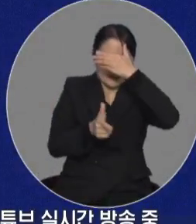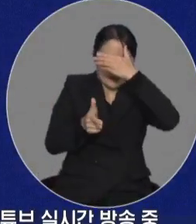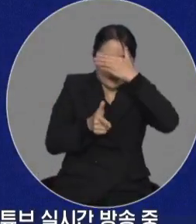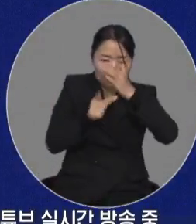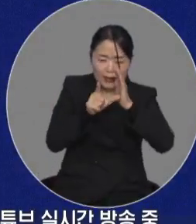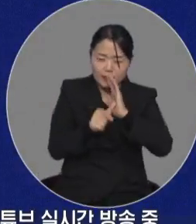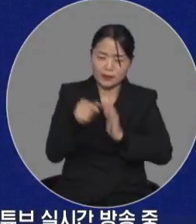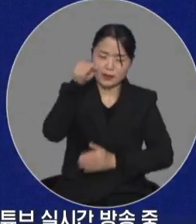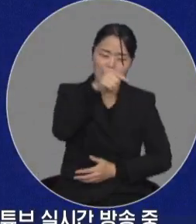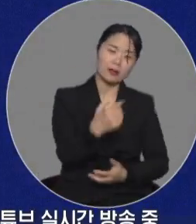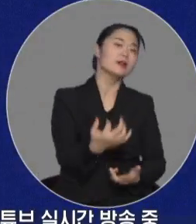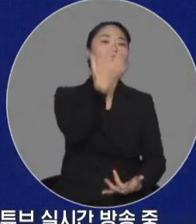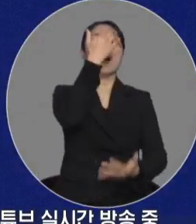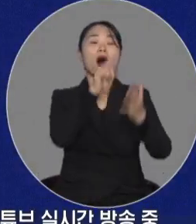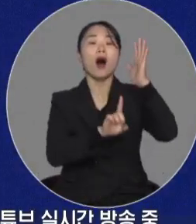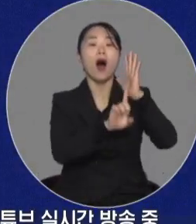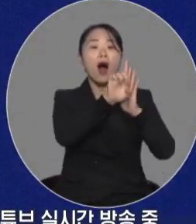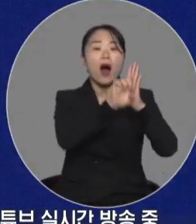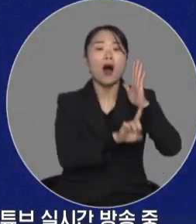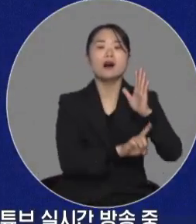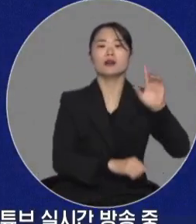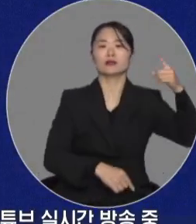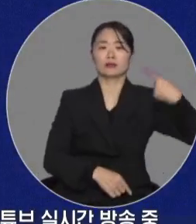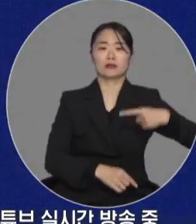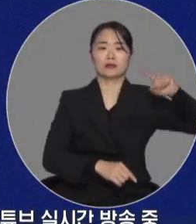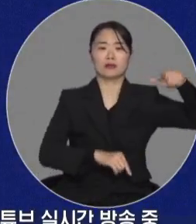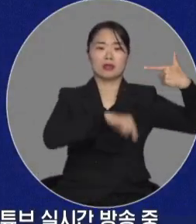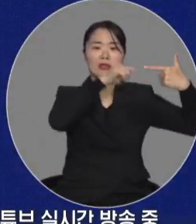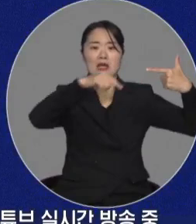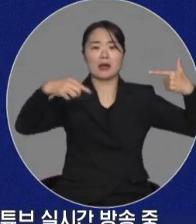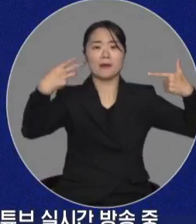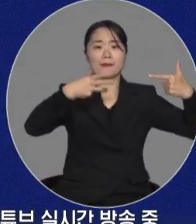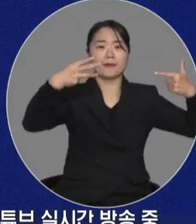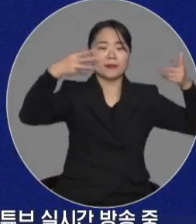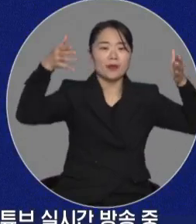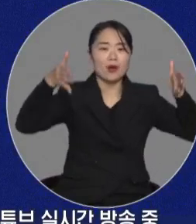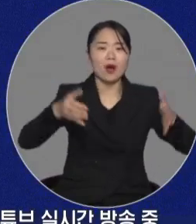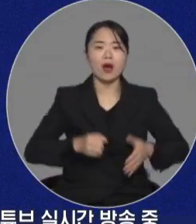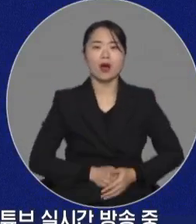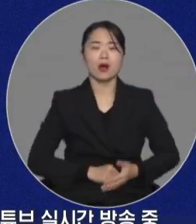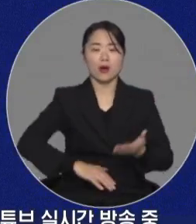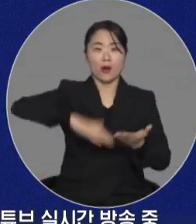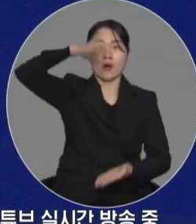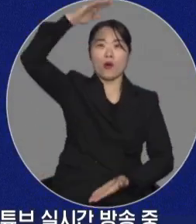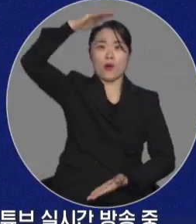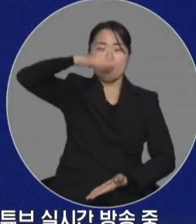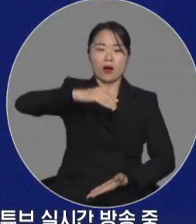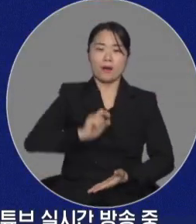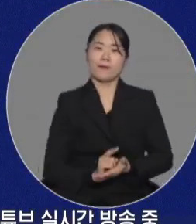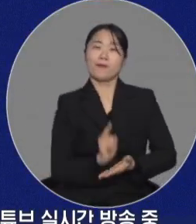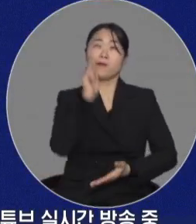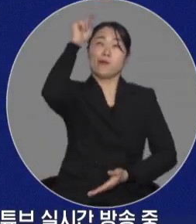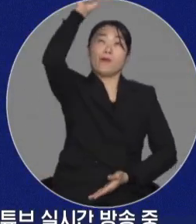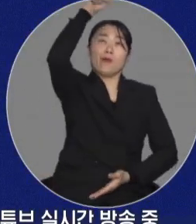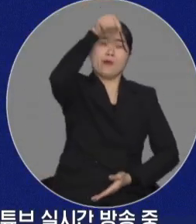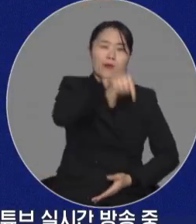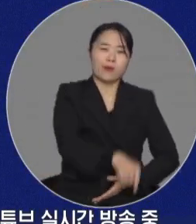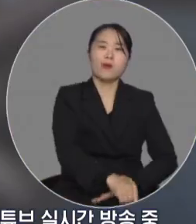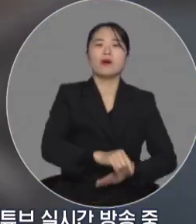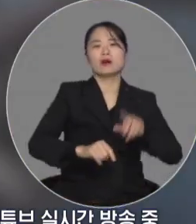불티는 1600도에서 3000도까지 이르는데 작업 장소의 높이에 따라 최대 11m까지 날릴 수